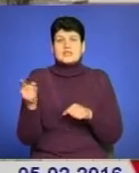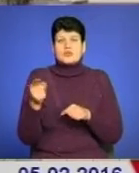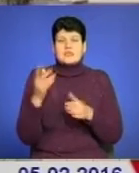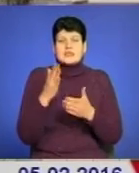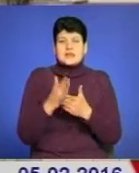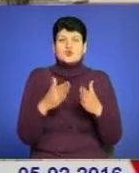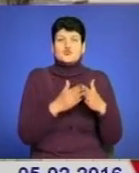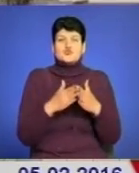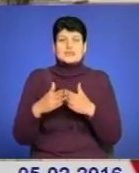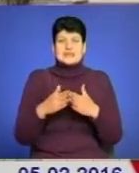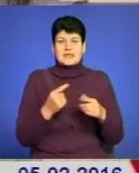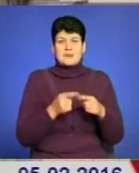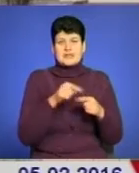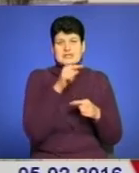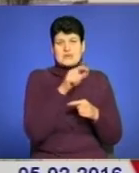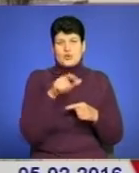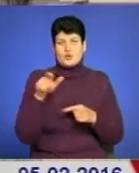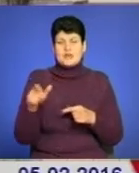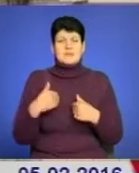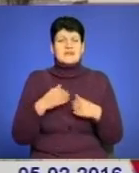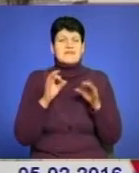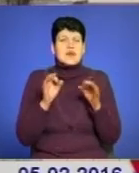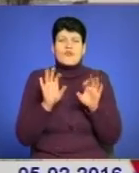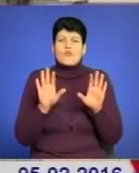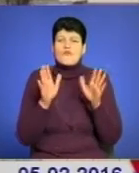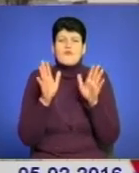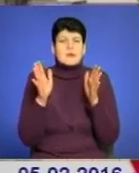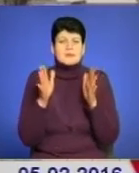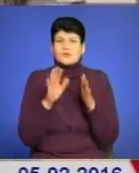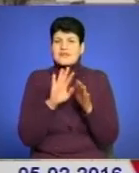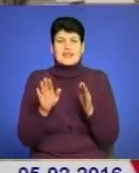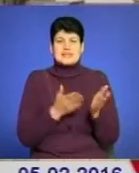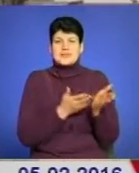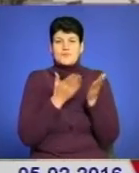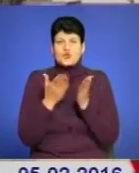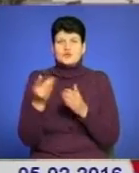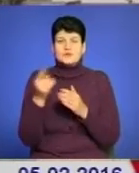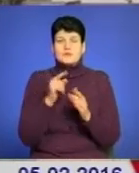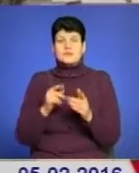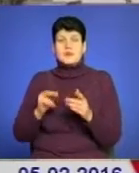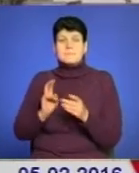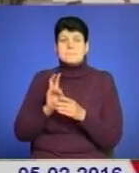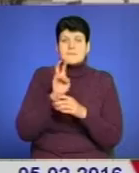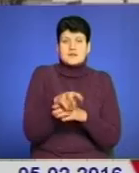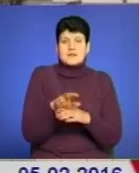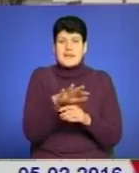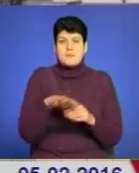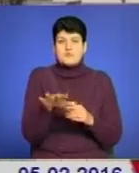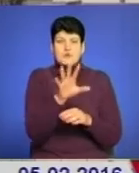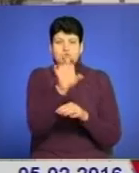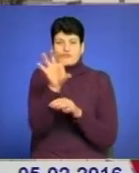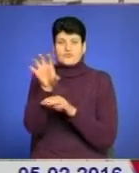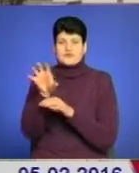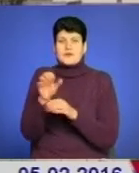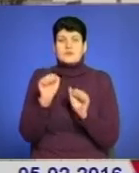сусідами цих людей. Ми ні в якому випадку не запрошуємо тернополян вриватися на чуже подвір'я і фотографувати. Це можна